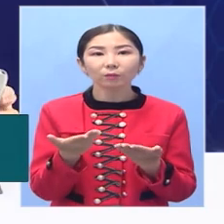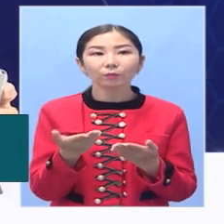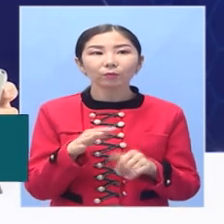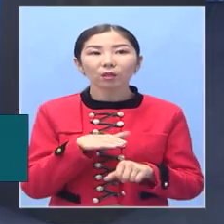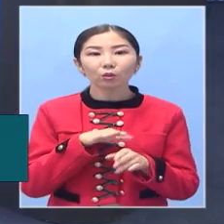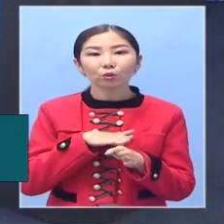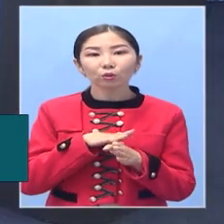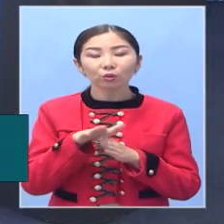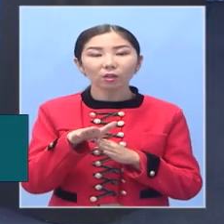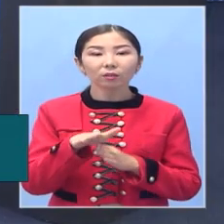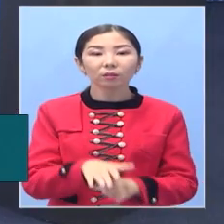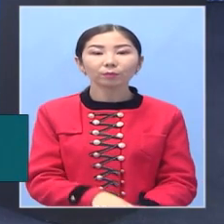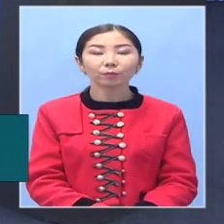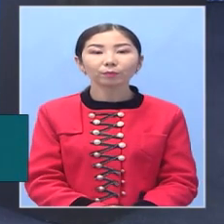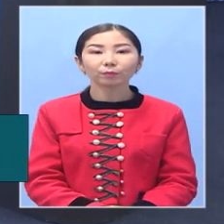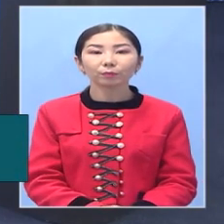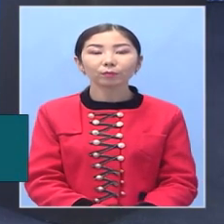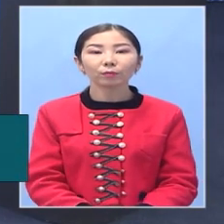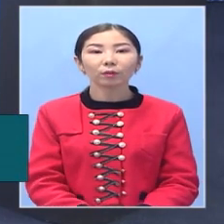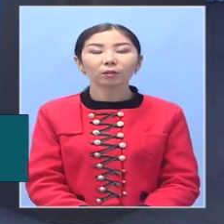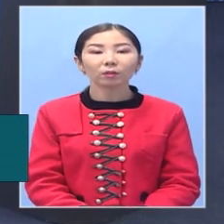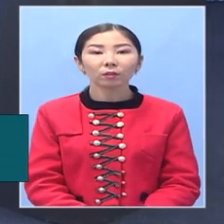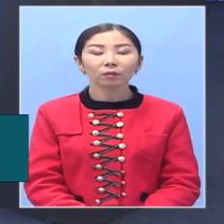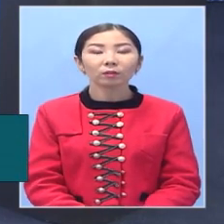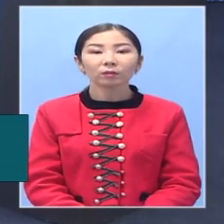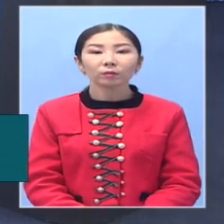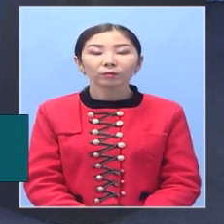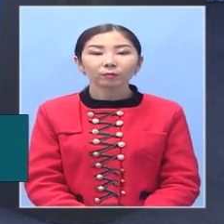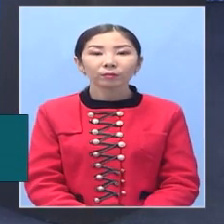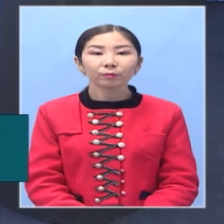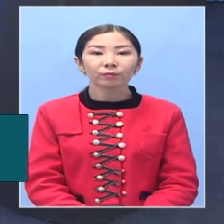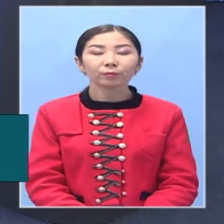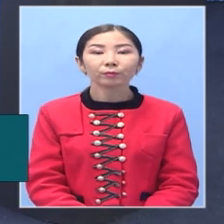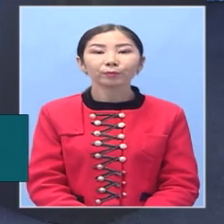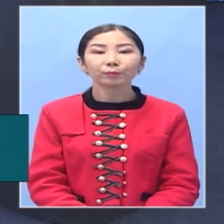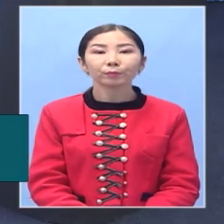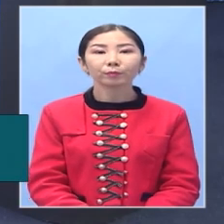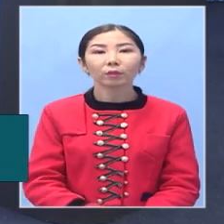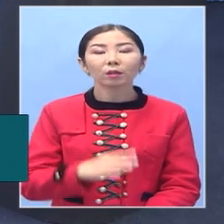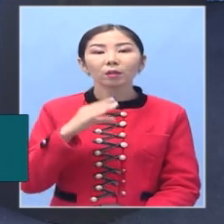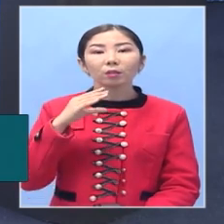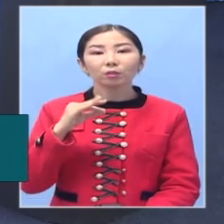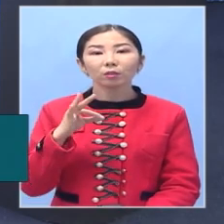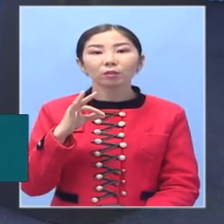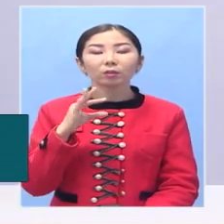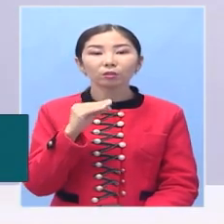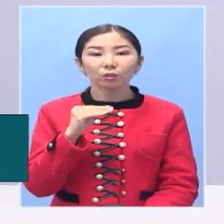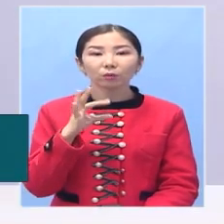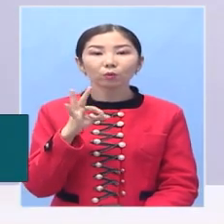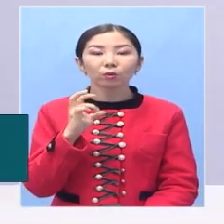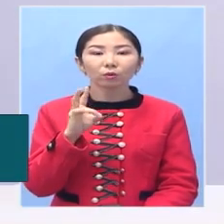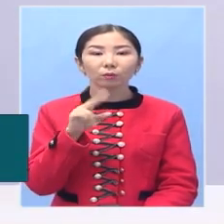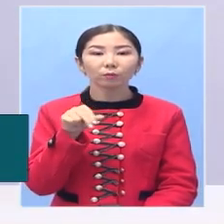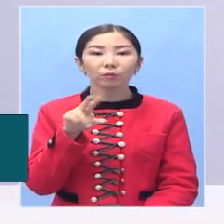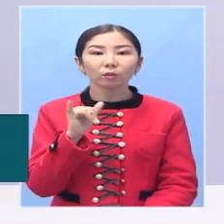Енді бізде жаңа ағымдағы жөндеу екіге бөлінеді жалпы. Оның